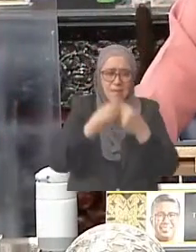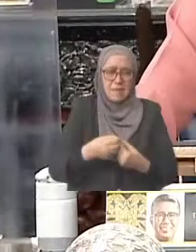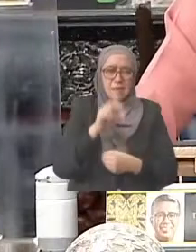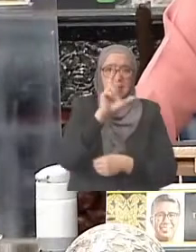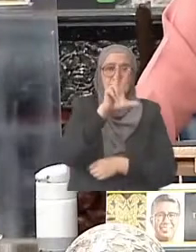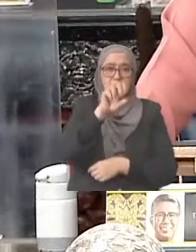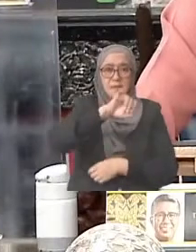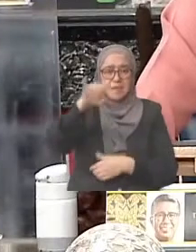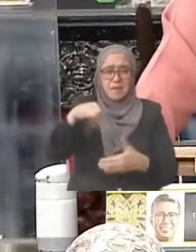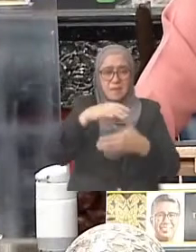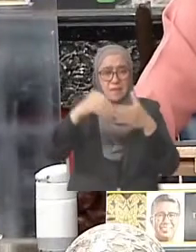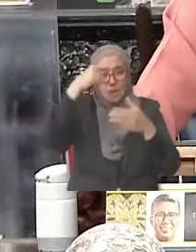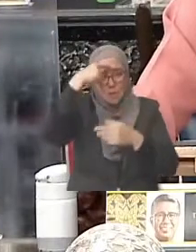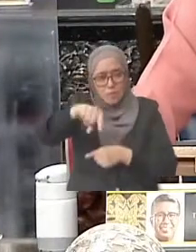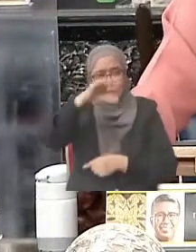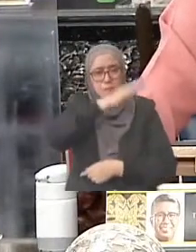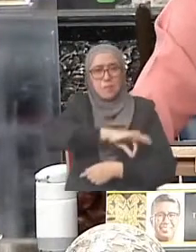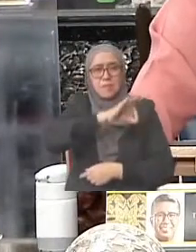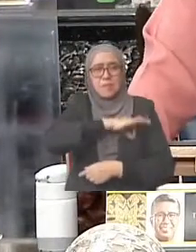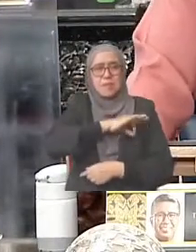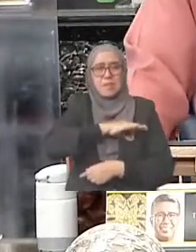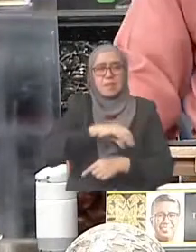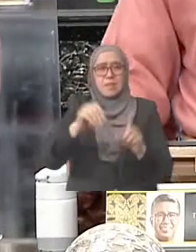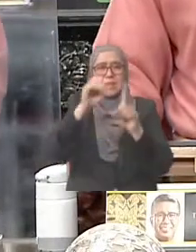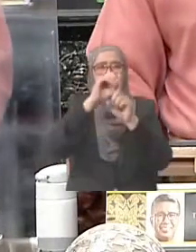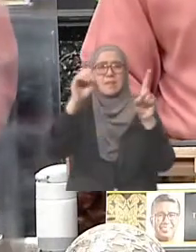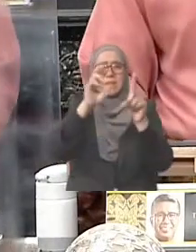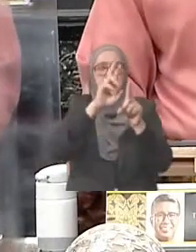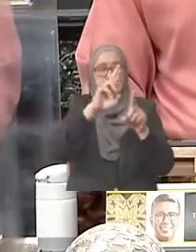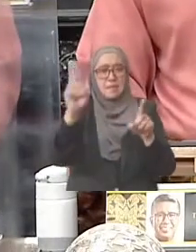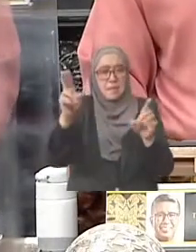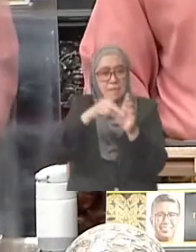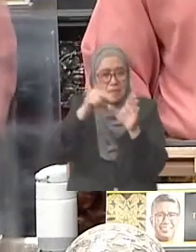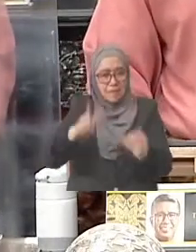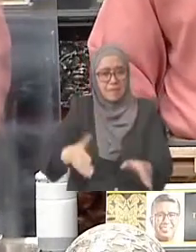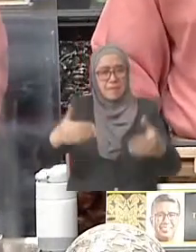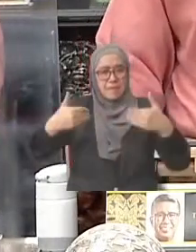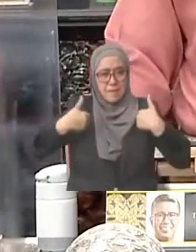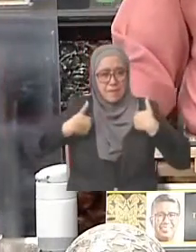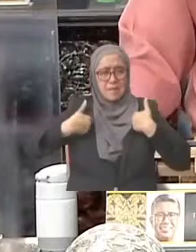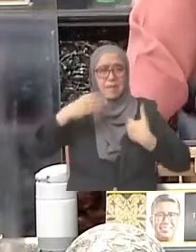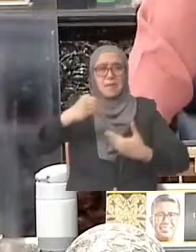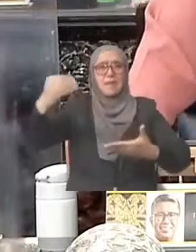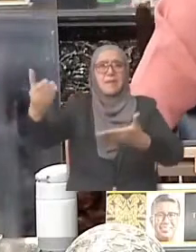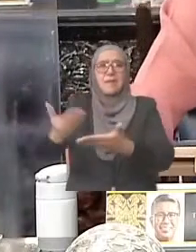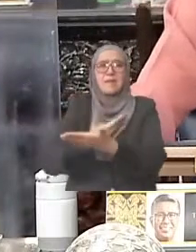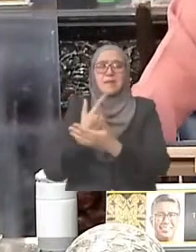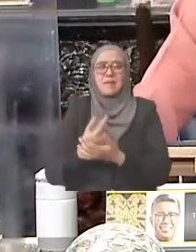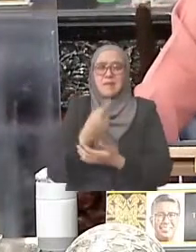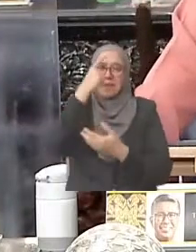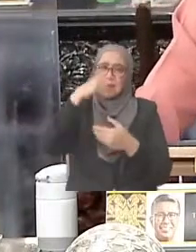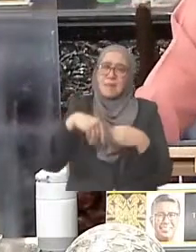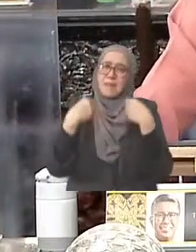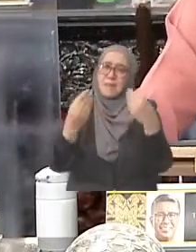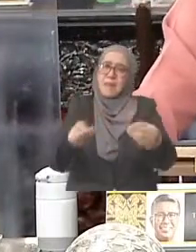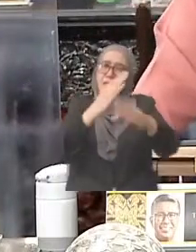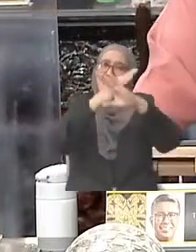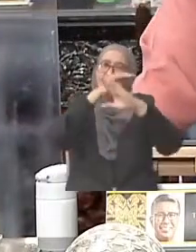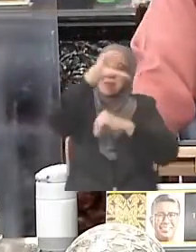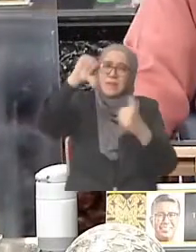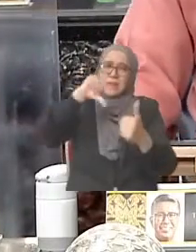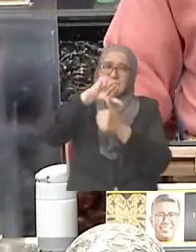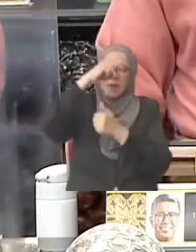disediakan untuk manfaatkan lebih Rp100 Setia sedia ada dan baru bagi memberi perlindungan sosial kepada Suri rumah